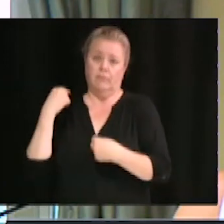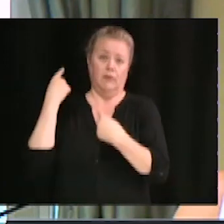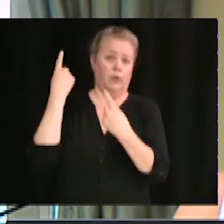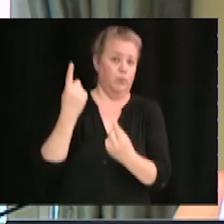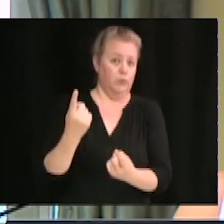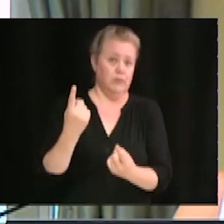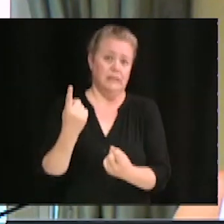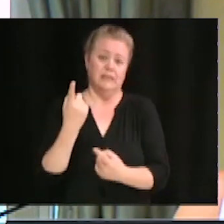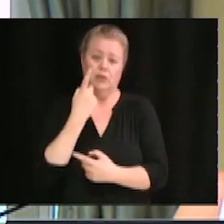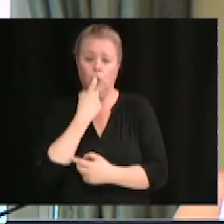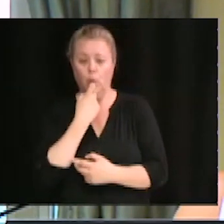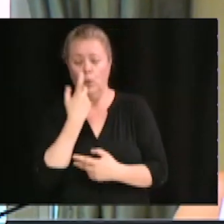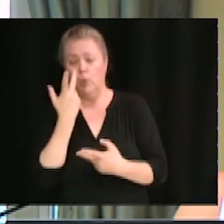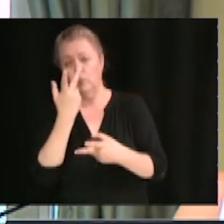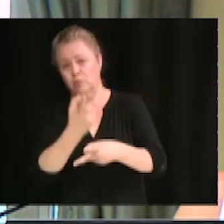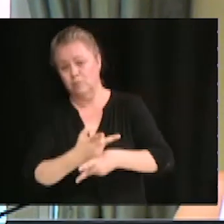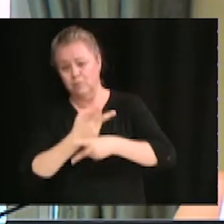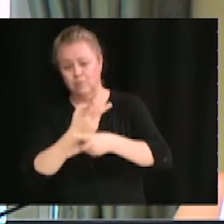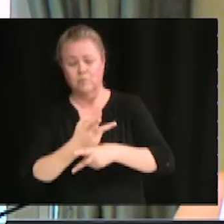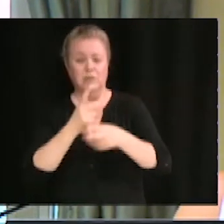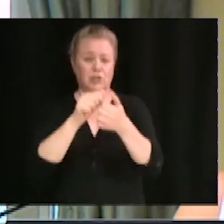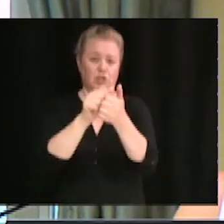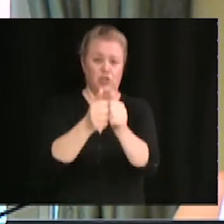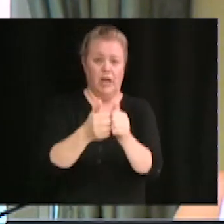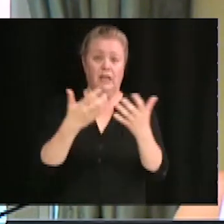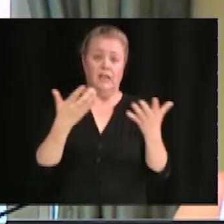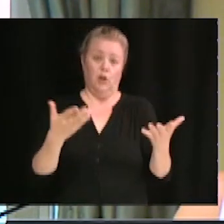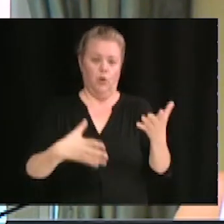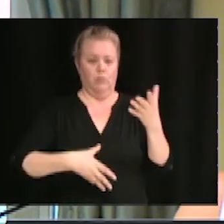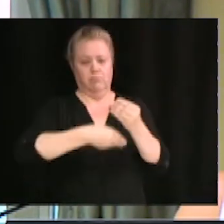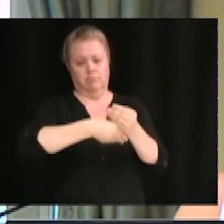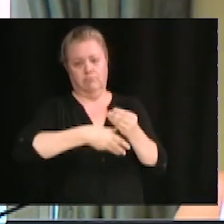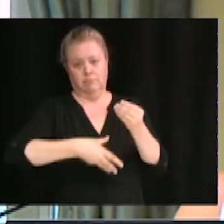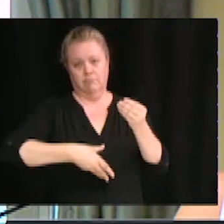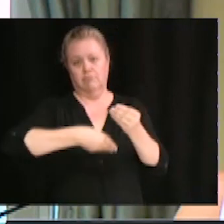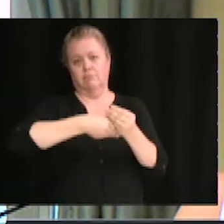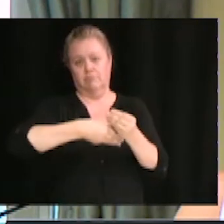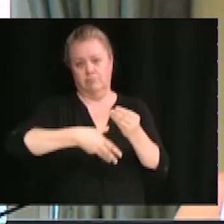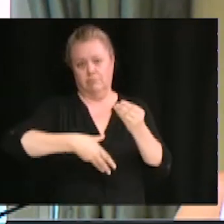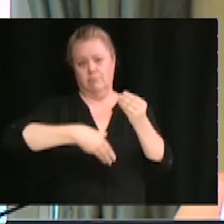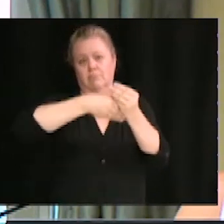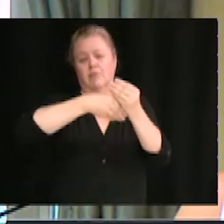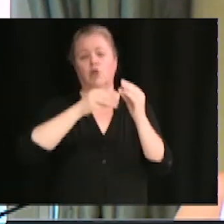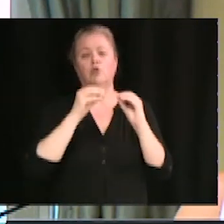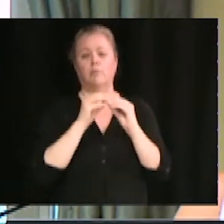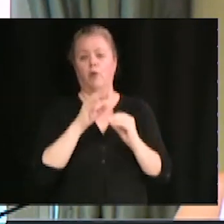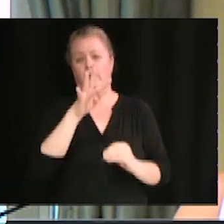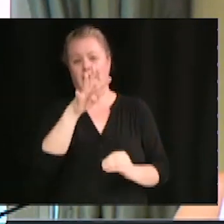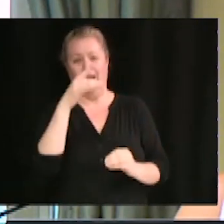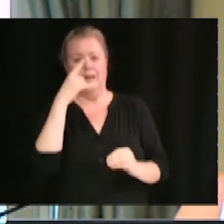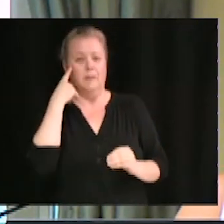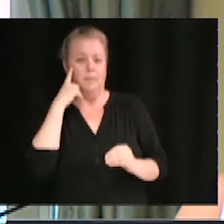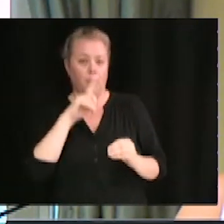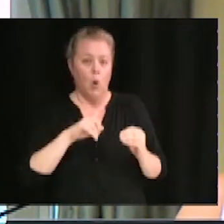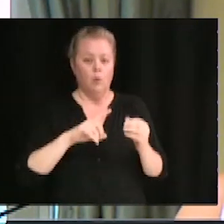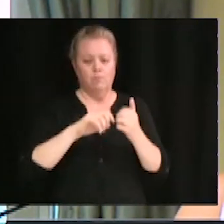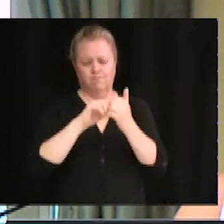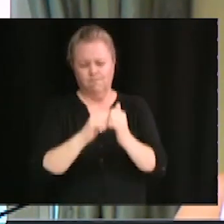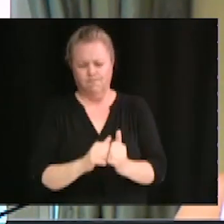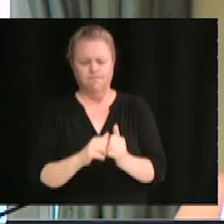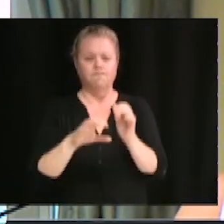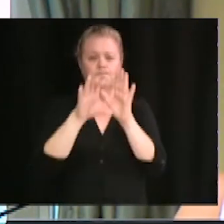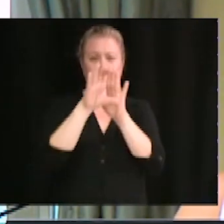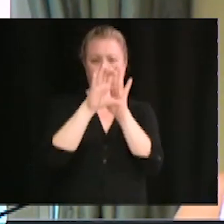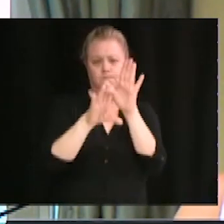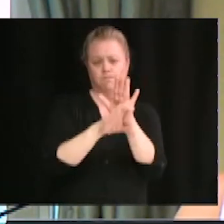a changé et a évolué. Donc, on en est à l'adenda numéro 4 à être approuvé, qui vient modifier les caractéristiques de rejet ainsi que la